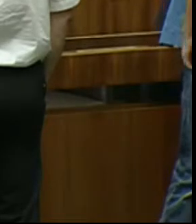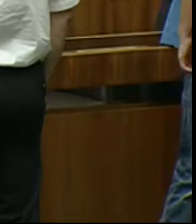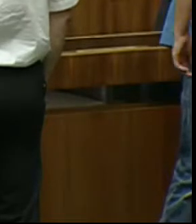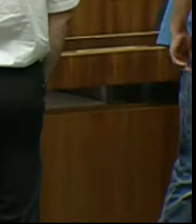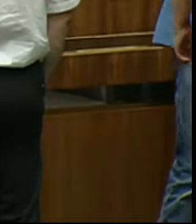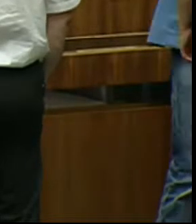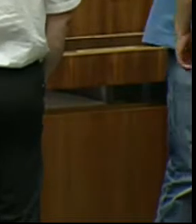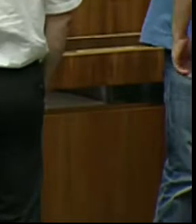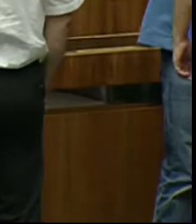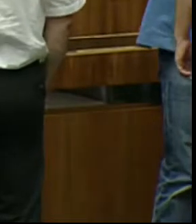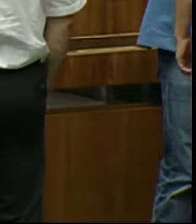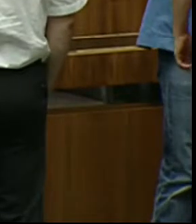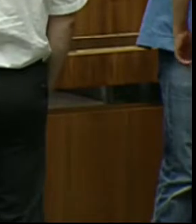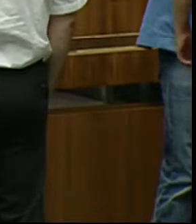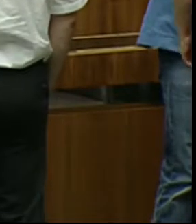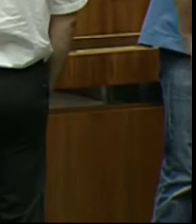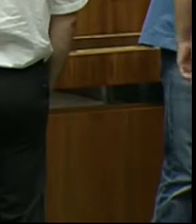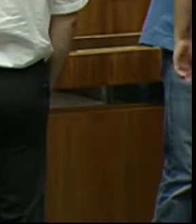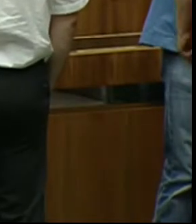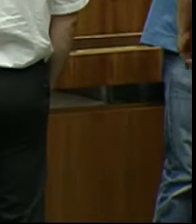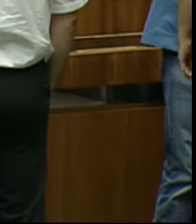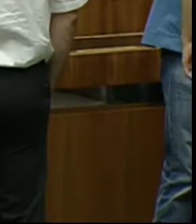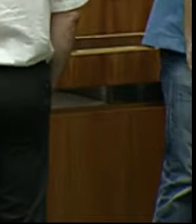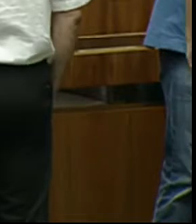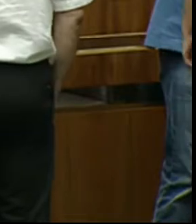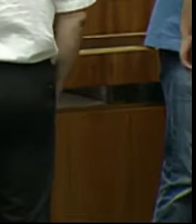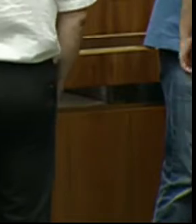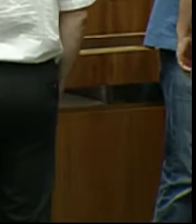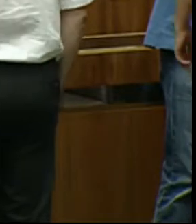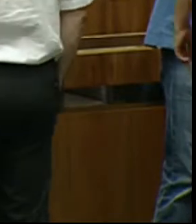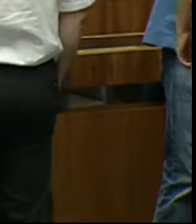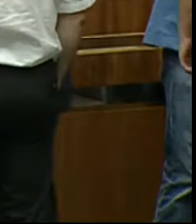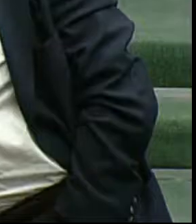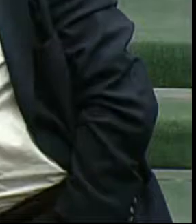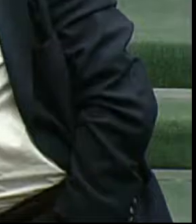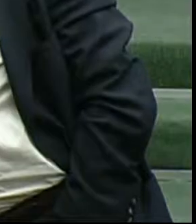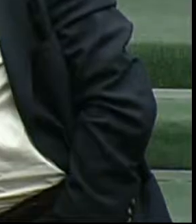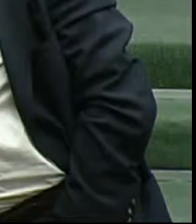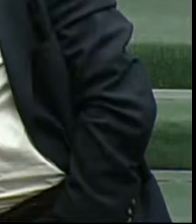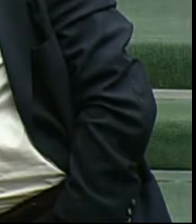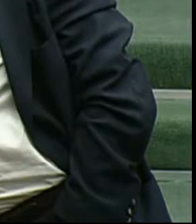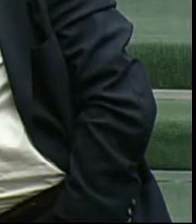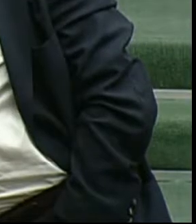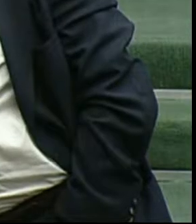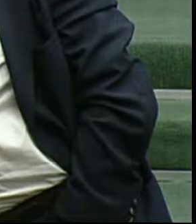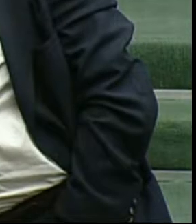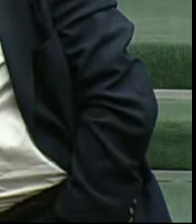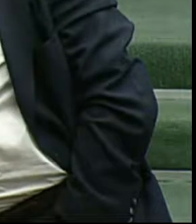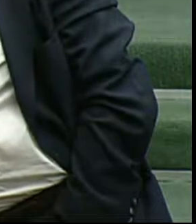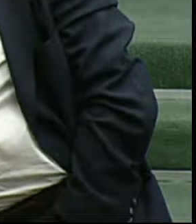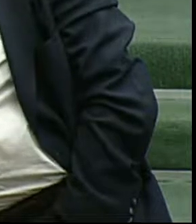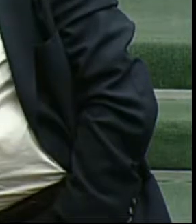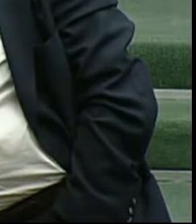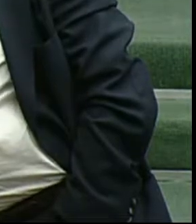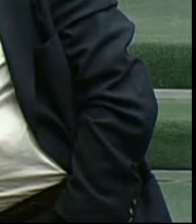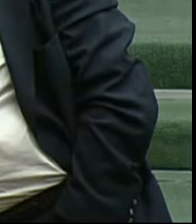Wahlbeobachtern, die von den jeweiligen Fraktionen kommen, die Stimmauszählung der